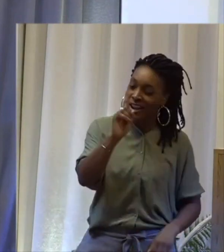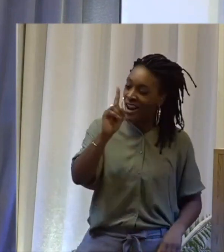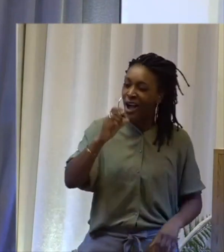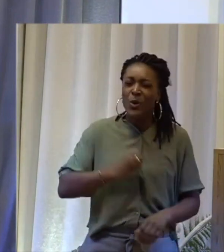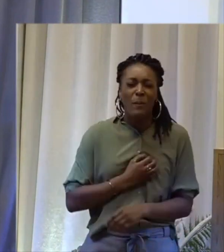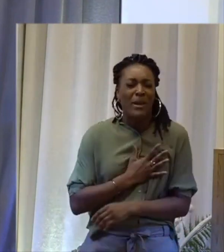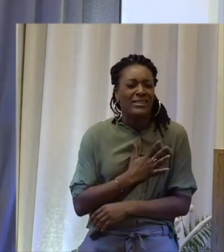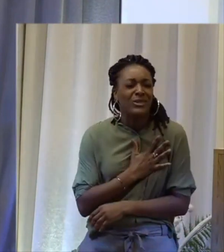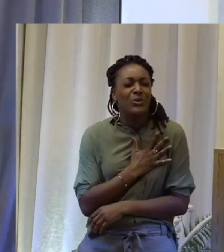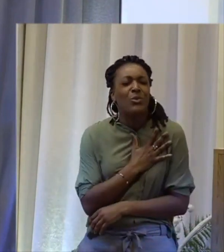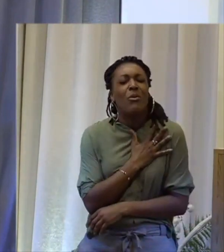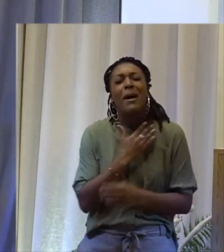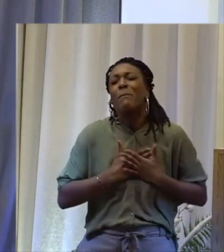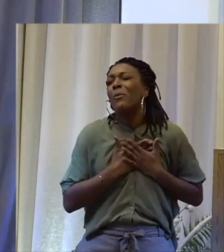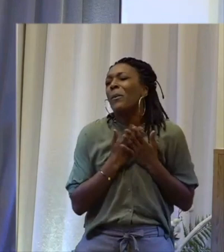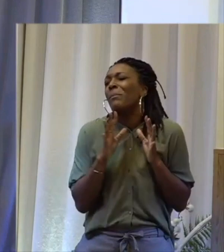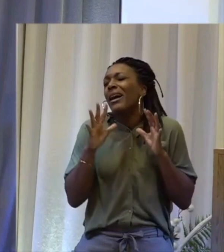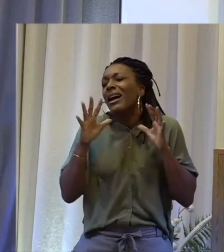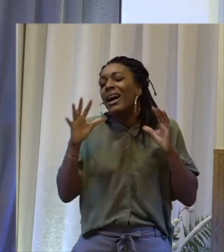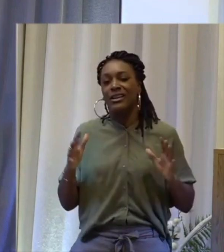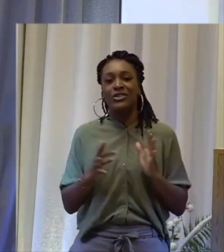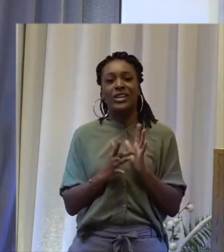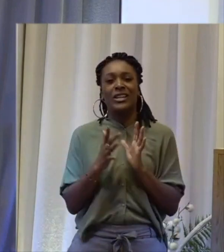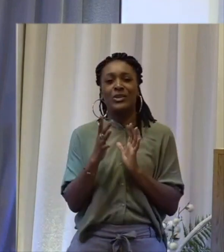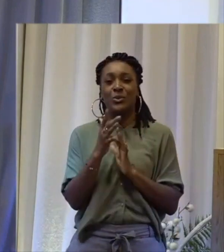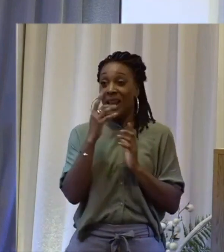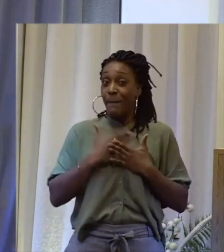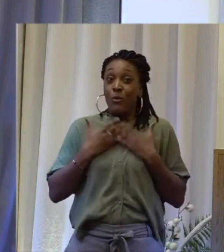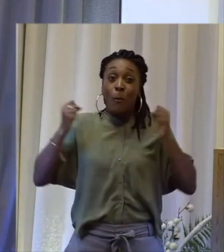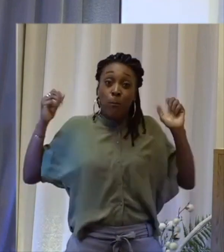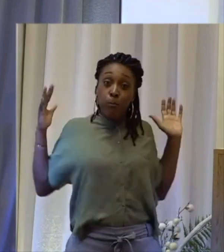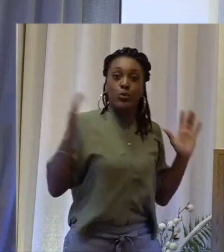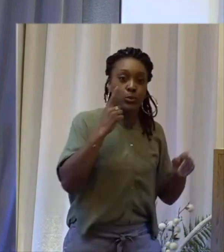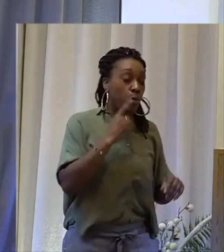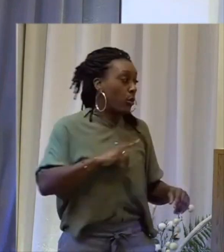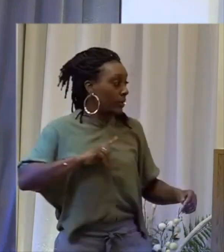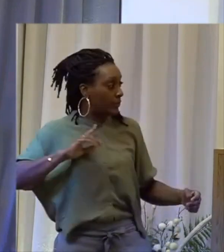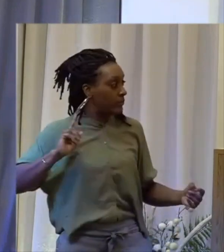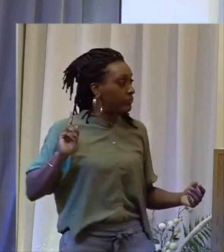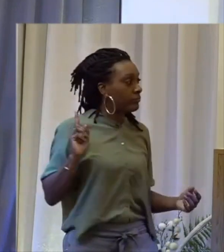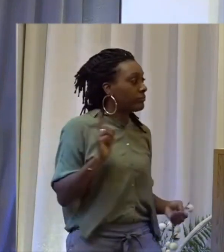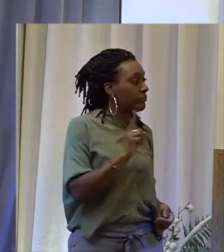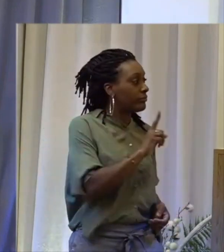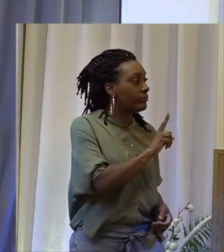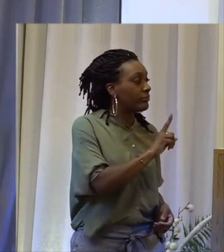compassion et ému de miséricorde. Son amour le pousse à traverser